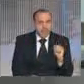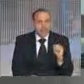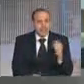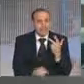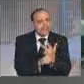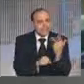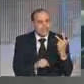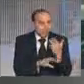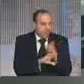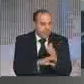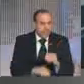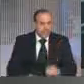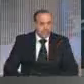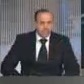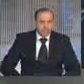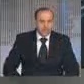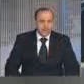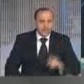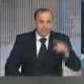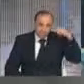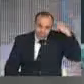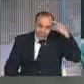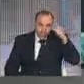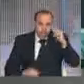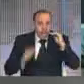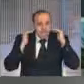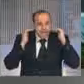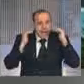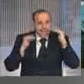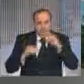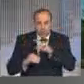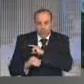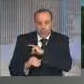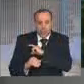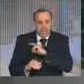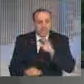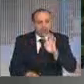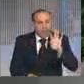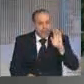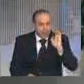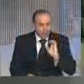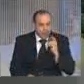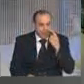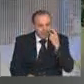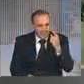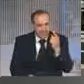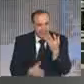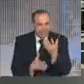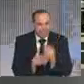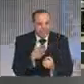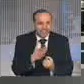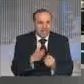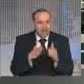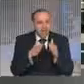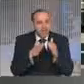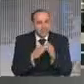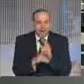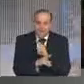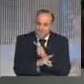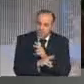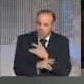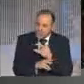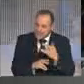ثلاث سنوات وهذا تصور لتهيئه محطه سوس الشماليه والجنوبيه ببحر التي تفتقر الى متطلبات الرفاه